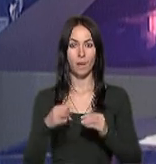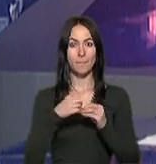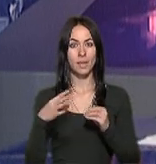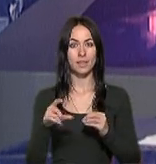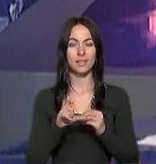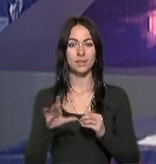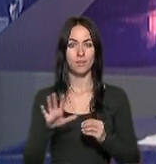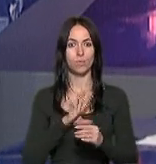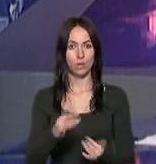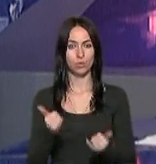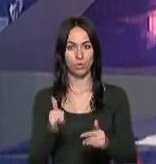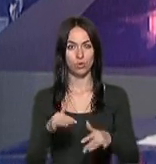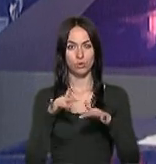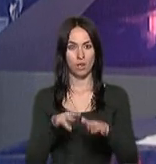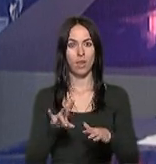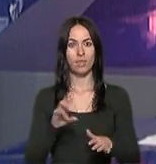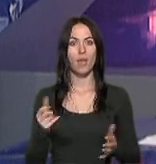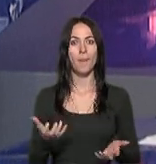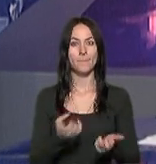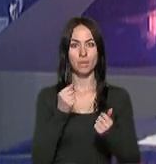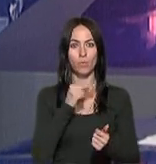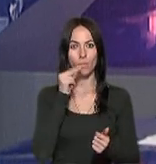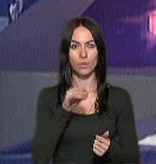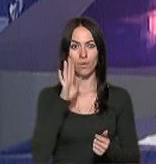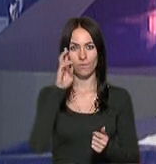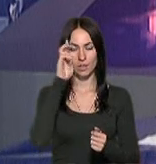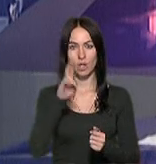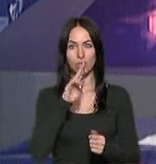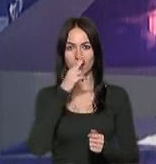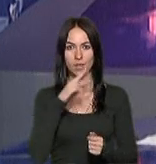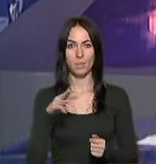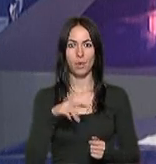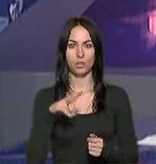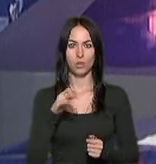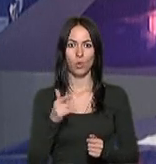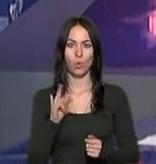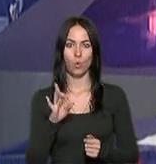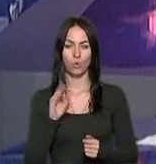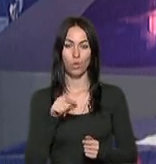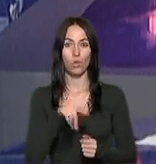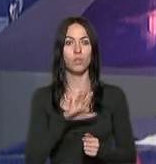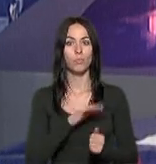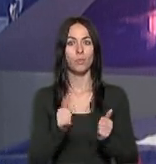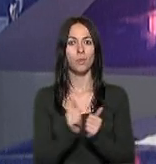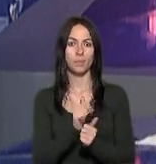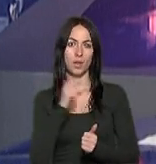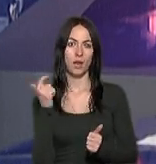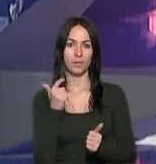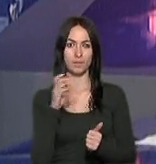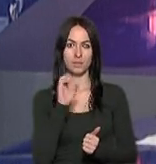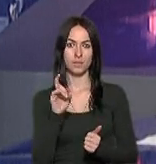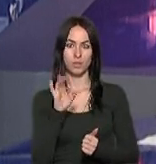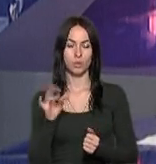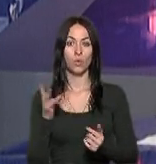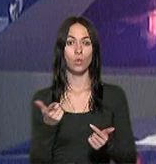П'ятнадцять хвилин тривала сьогоднішня акція на підтримку обвинувачуваного у держзраді Мехті Логунова. Вона пройшла біля харківського СІЗО, де